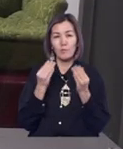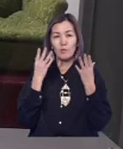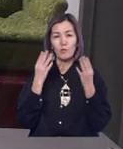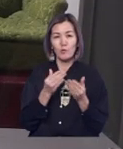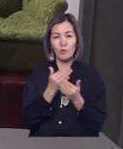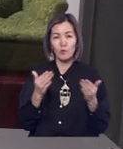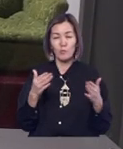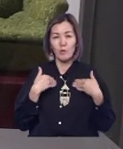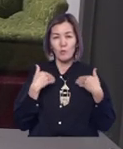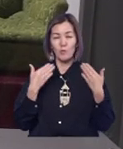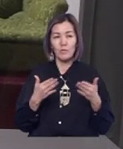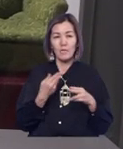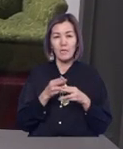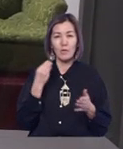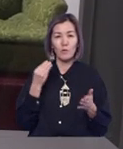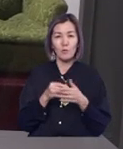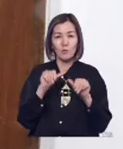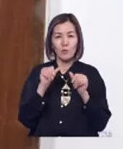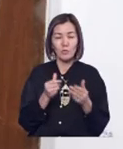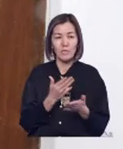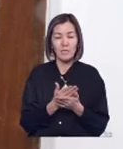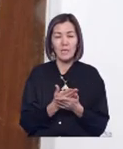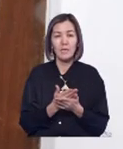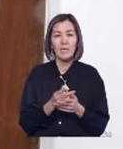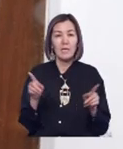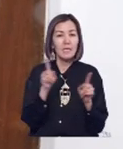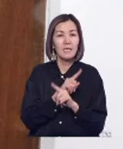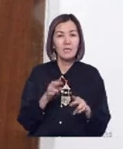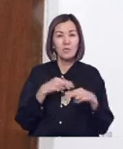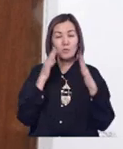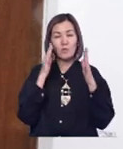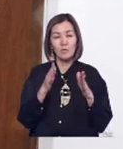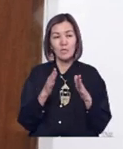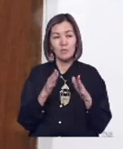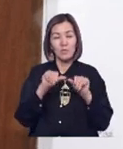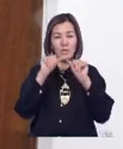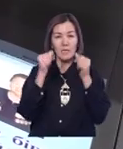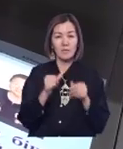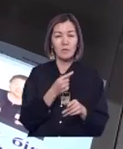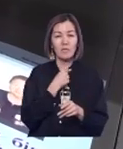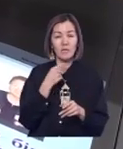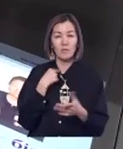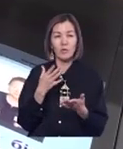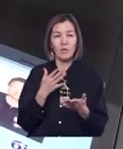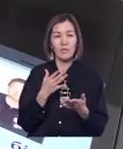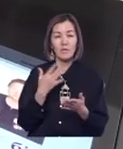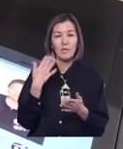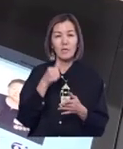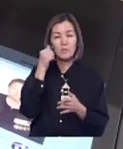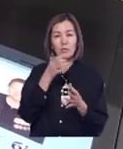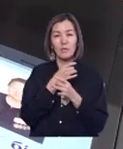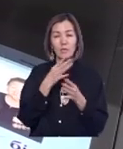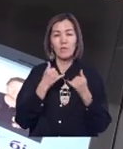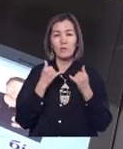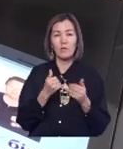көрмеге қойылды. Мұндағы ең құнды жәдігерде осы. Сондай-ақ ерекше көзге түсетін экспонаттың бірі Талдықорған қант зауытының 50 жылдық мерейтойына